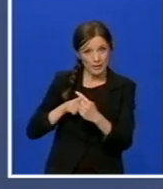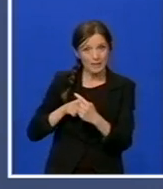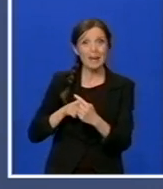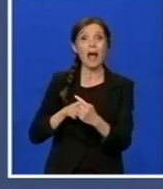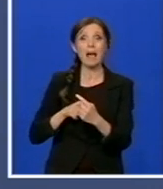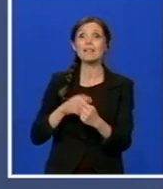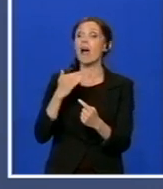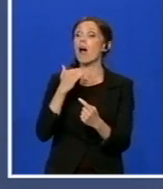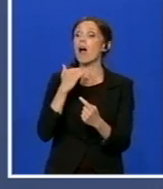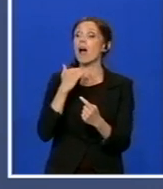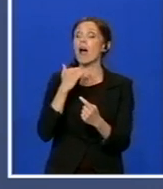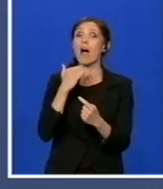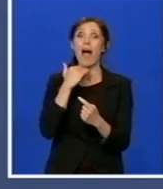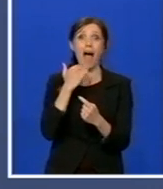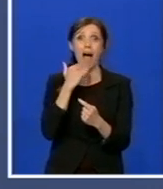svakog pacijenta